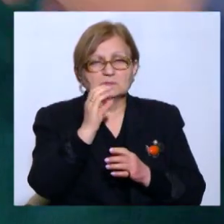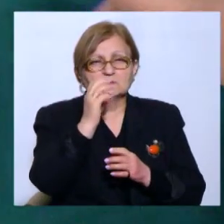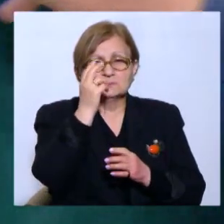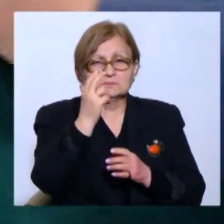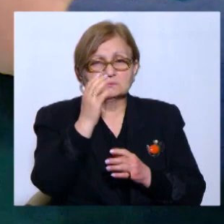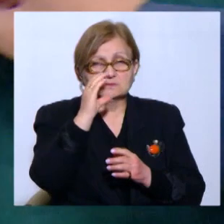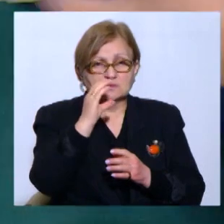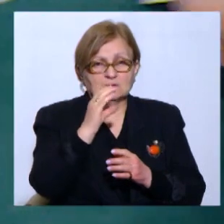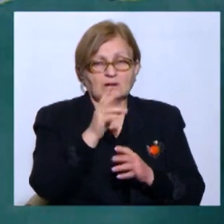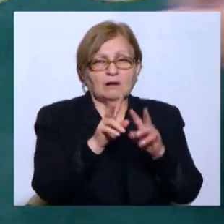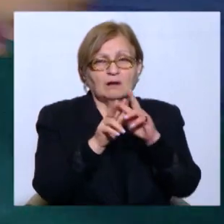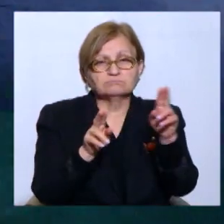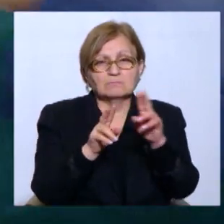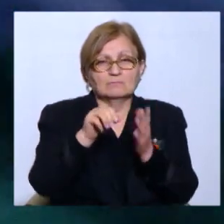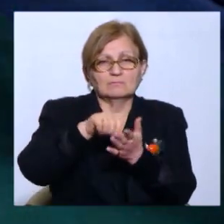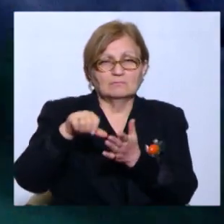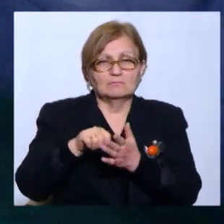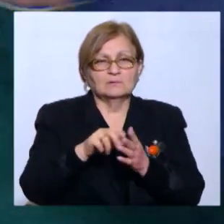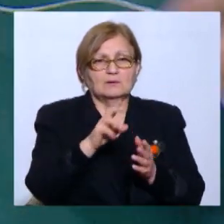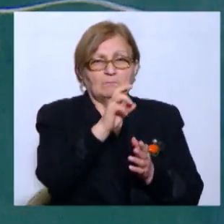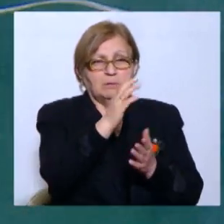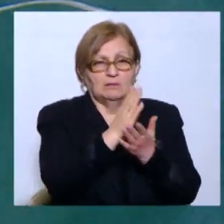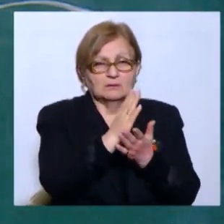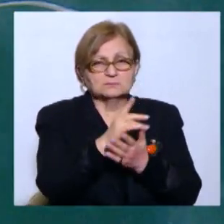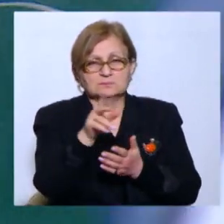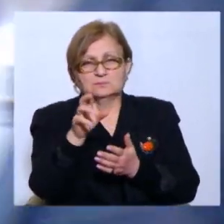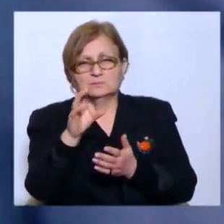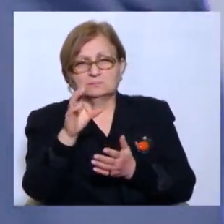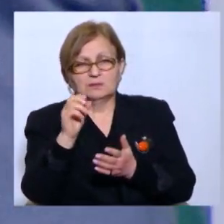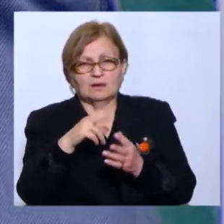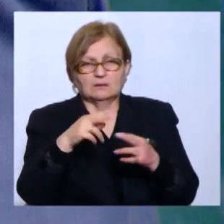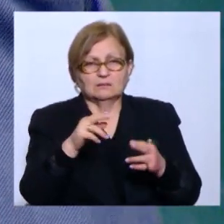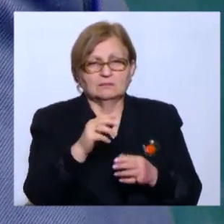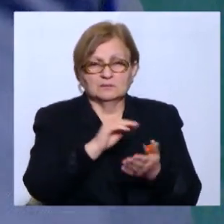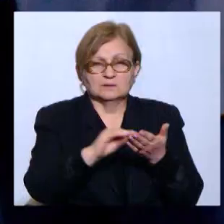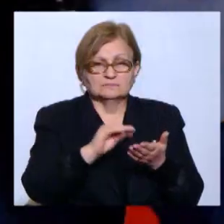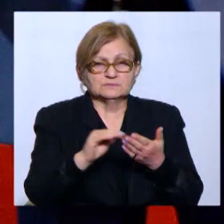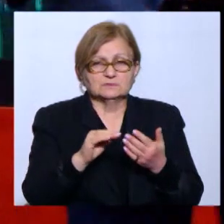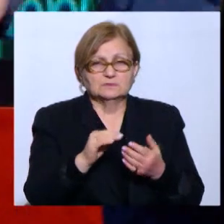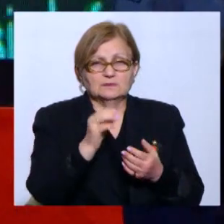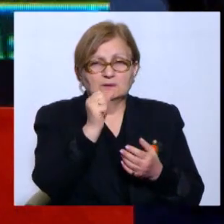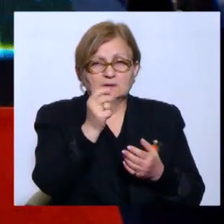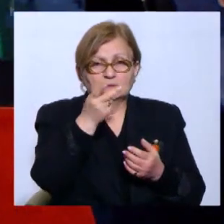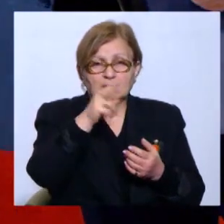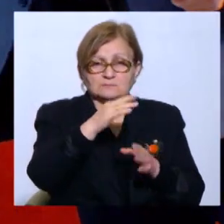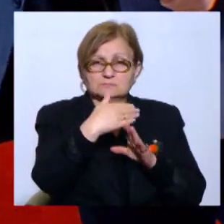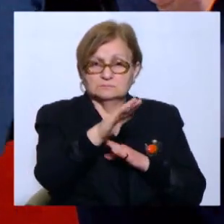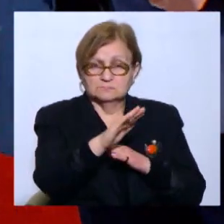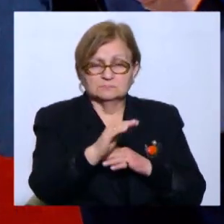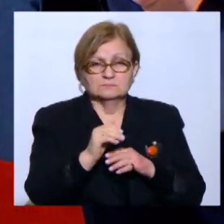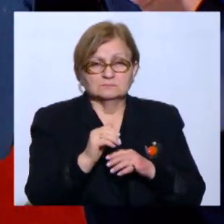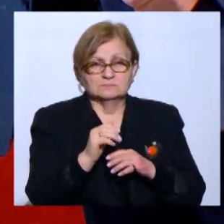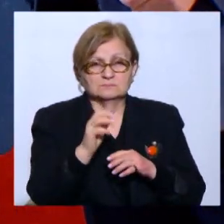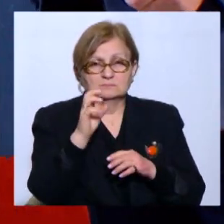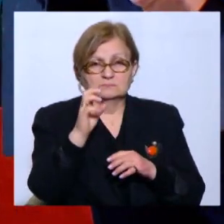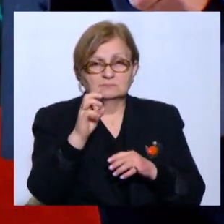ori zgausi cevri. B quadrati aris sinus quadrat cesta na cosinus quadrat cesta. Modi dau cerot, a quadrati salke aris,